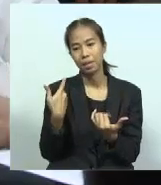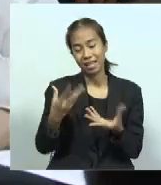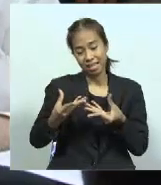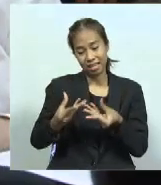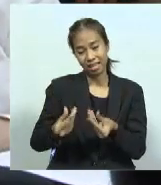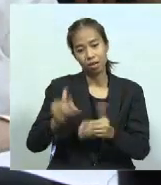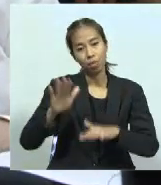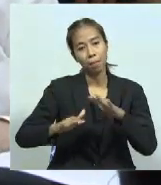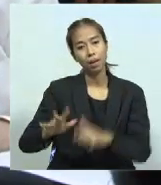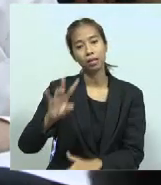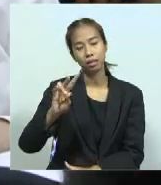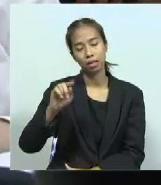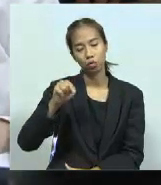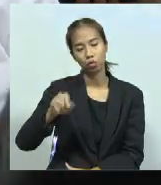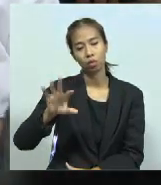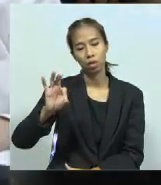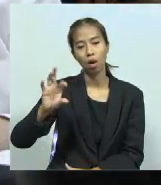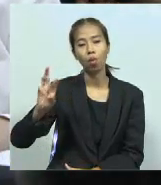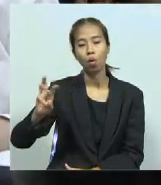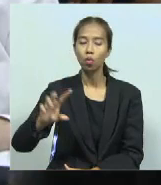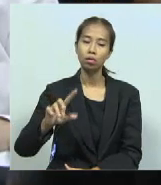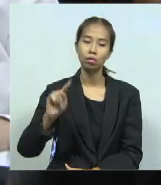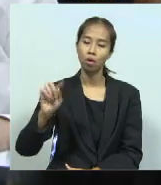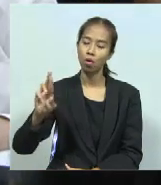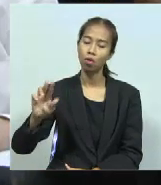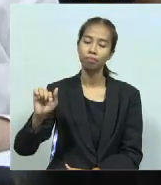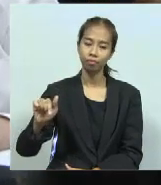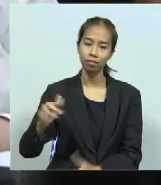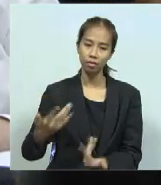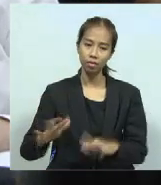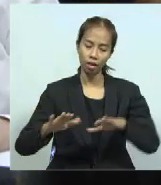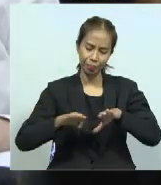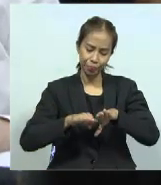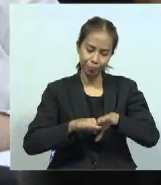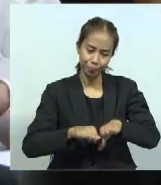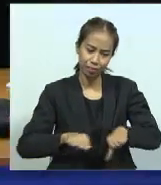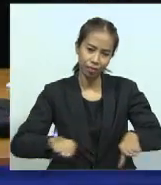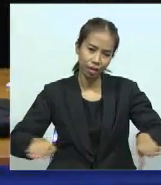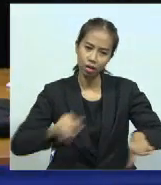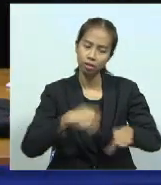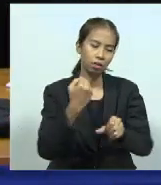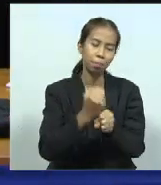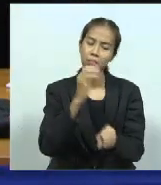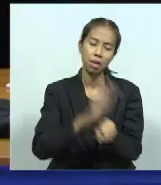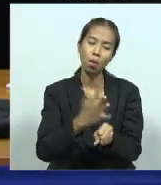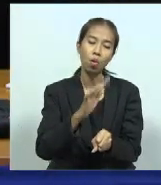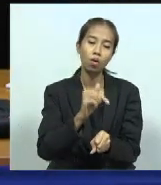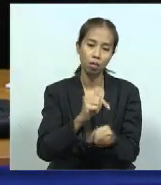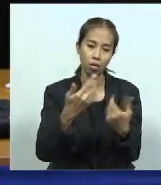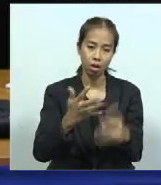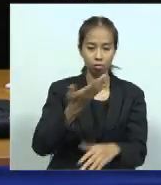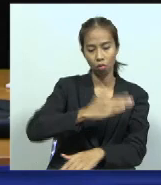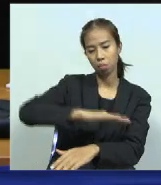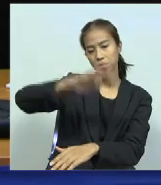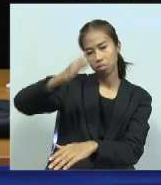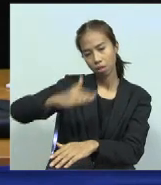าณ 7.96 ตารางกิโลเมตรมีพื้นที่ราบที่ไม่เพียงพอสำหรับการดำเนินการได้ส่วนในพื้นที่ที่เป็น